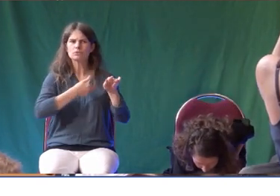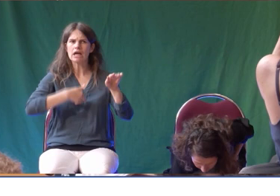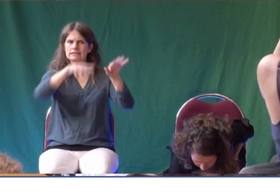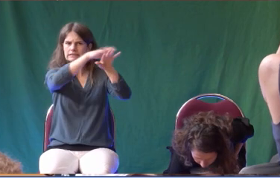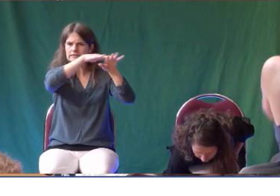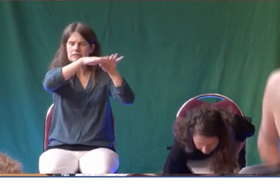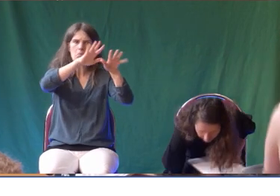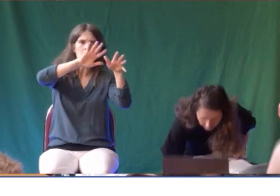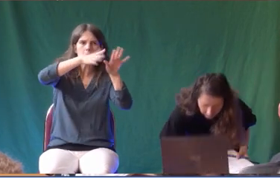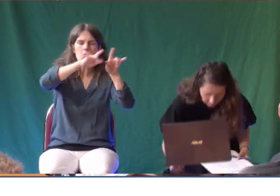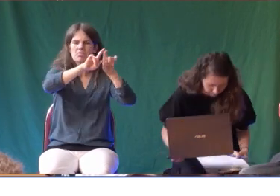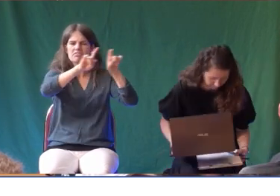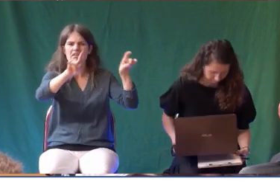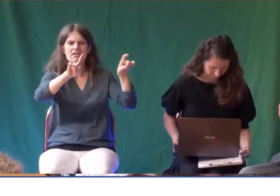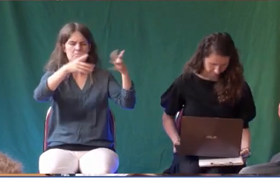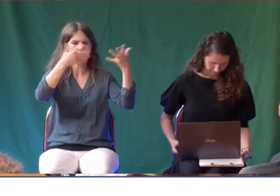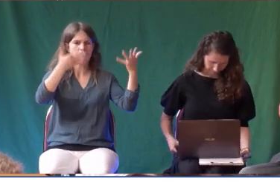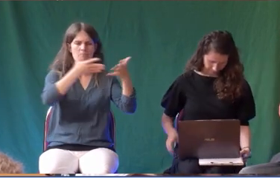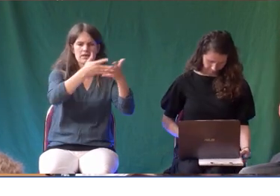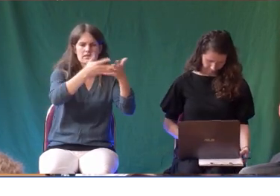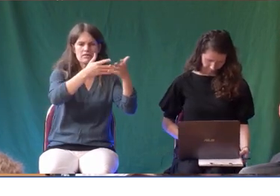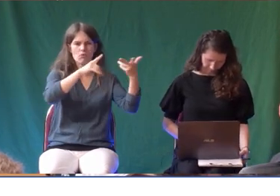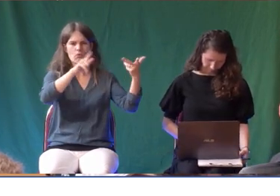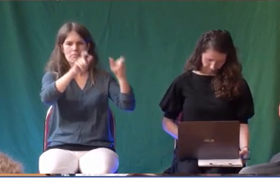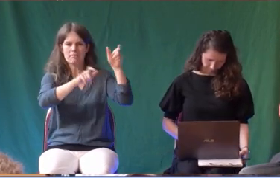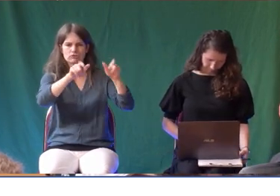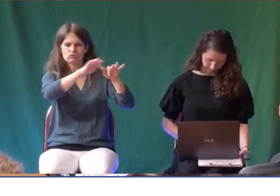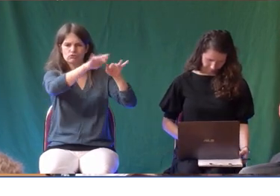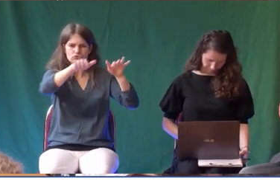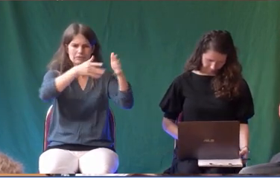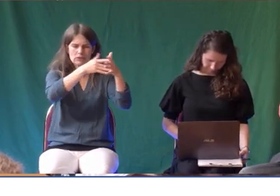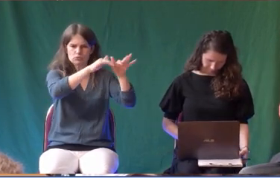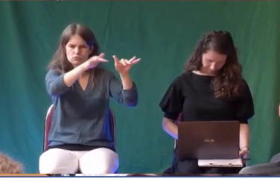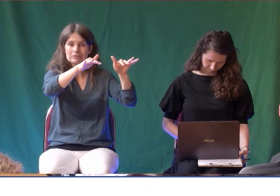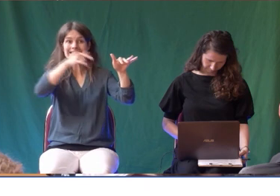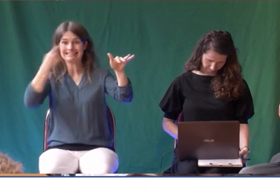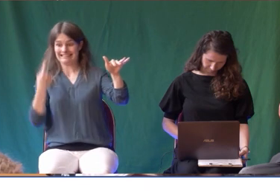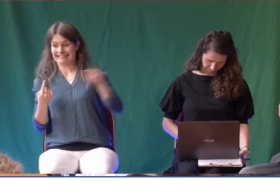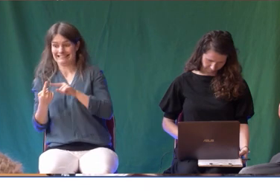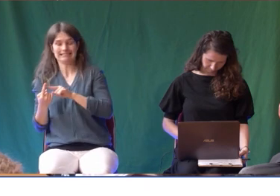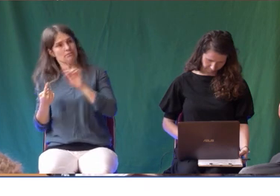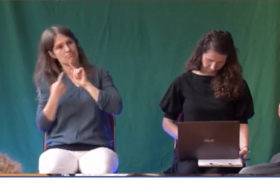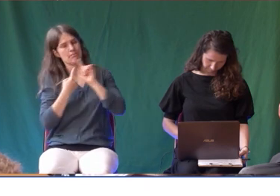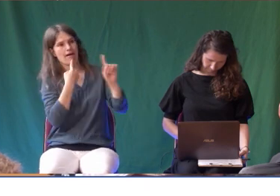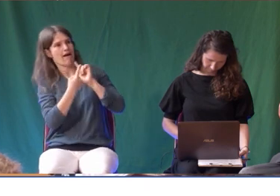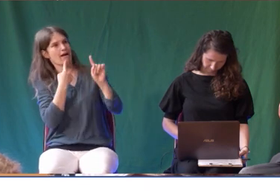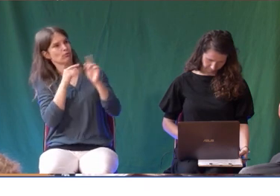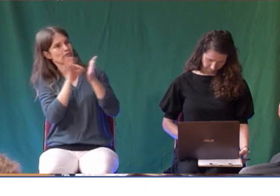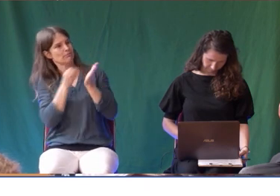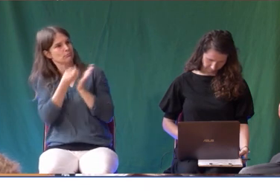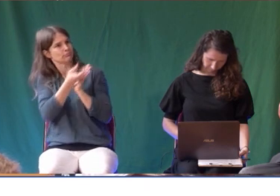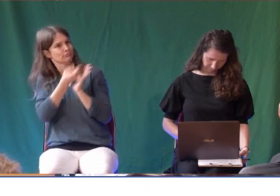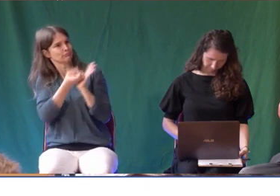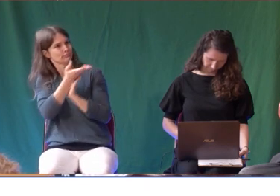über verschiedene Fragen die mit Menschen mit Behinderung zu tun haben schön dass Sie da